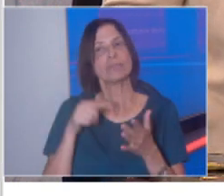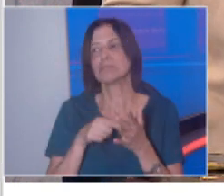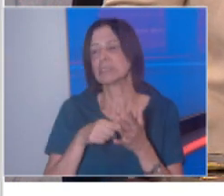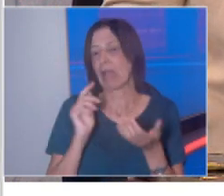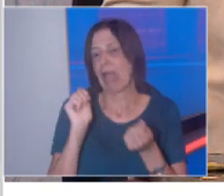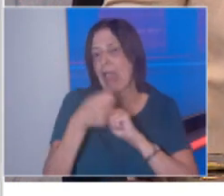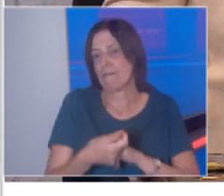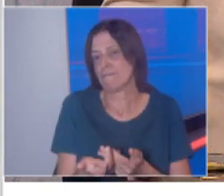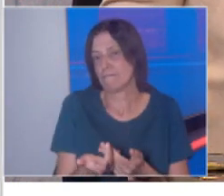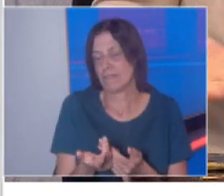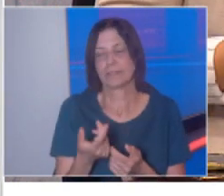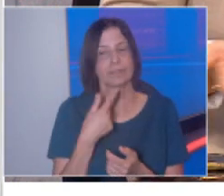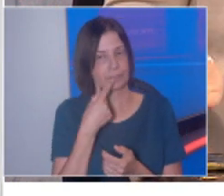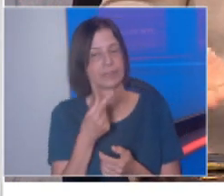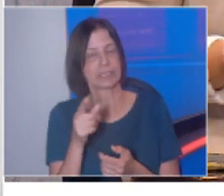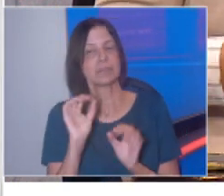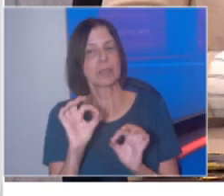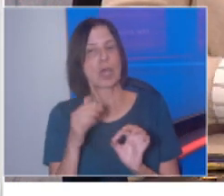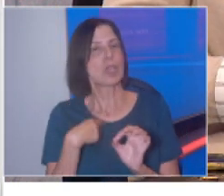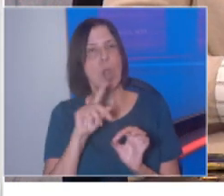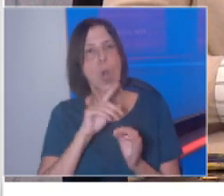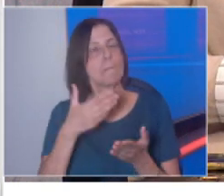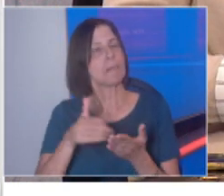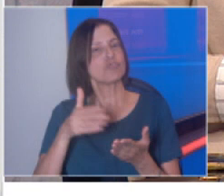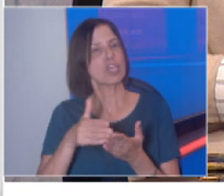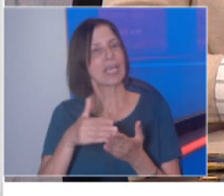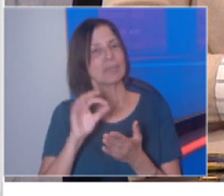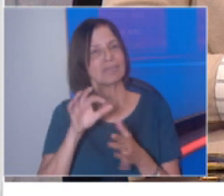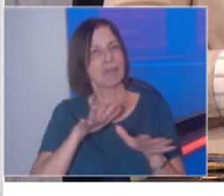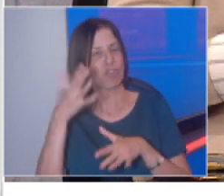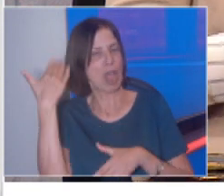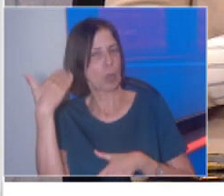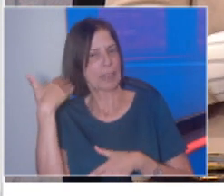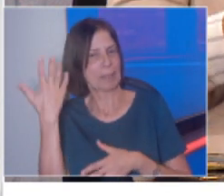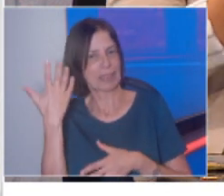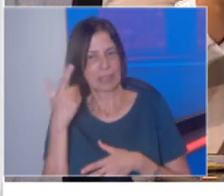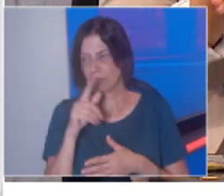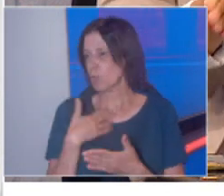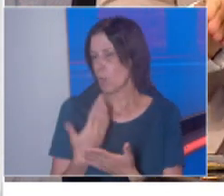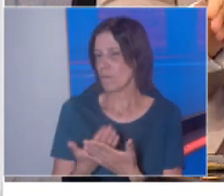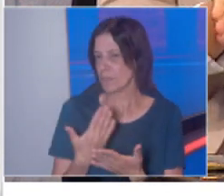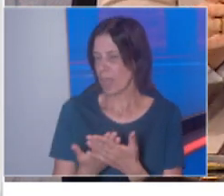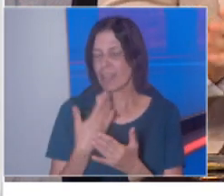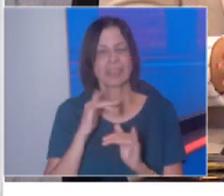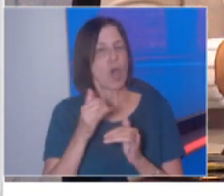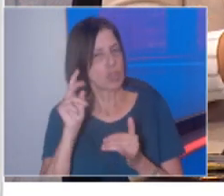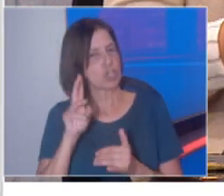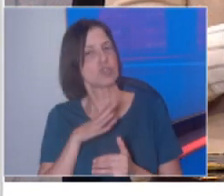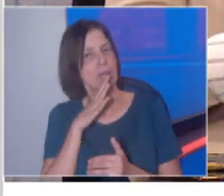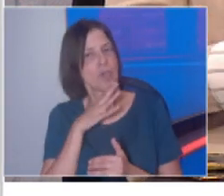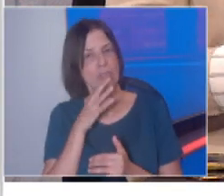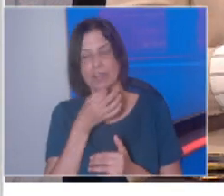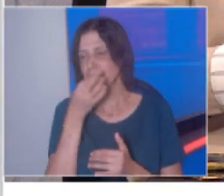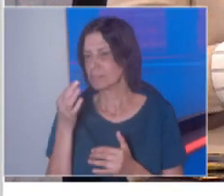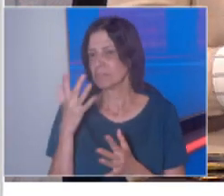אותה? הממשלה... אבל זה בדיוק העניין, שלא ממשיכים את מדיניות הממשלה הקודמת. עובדה. נכון זה... שיש בעיות, נכון שלא הכל חלק. רגע,